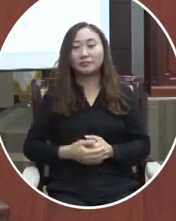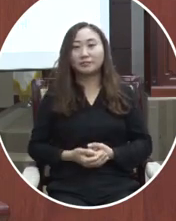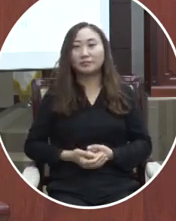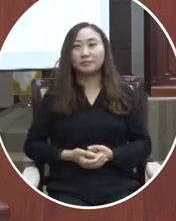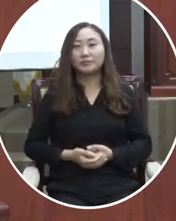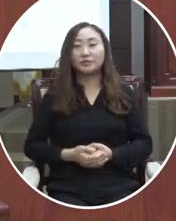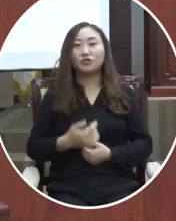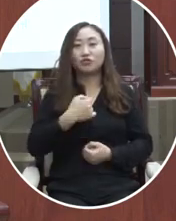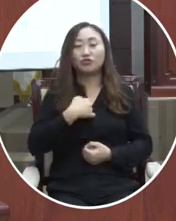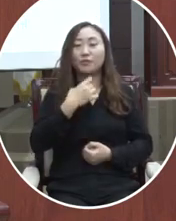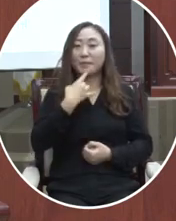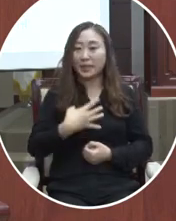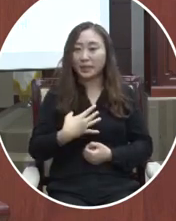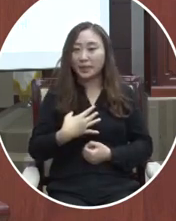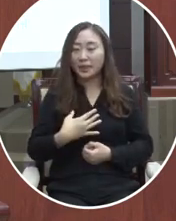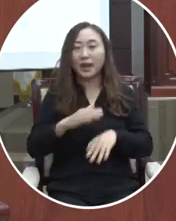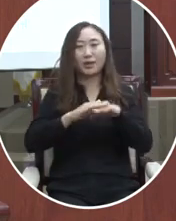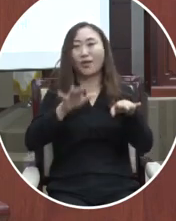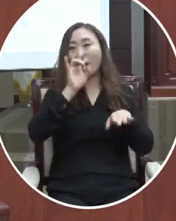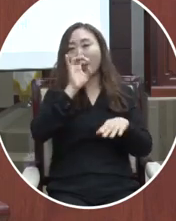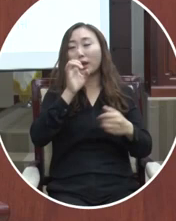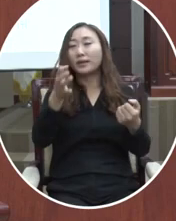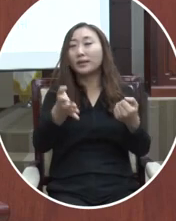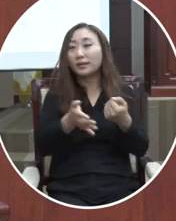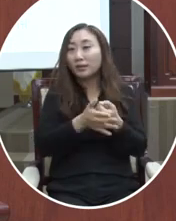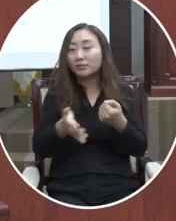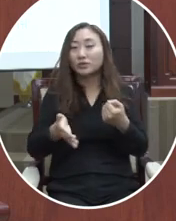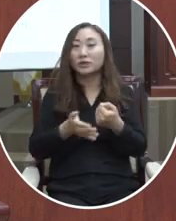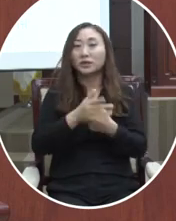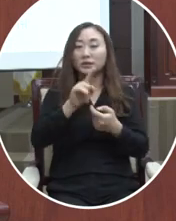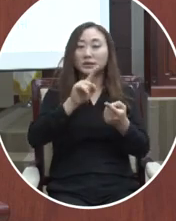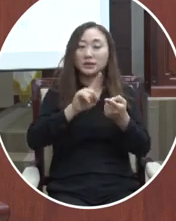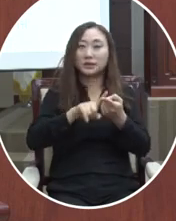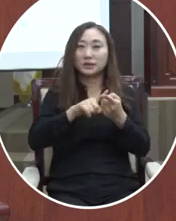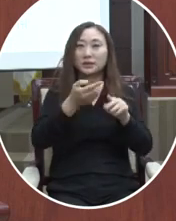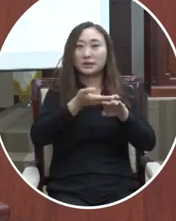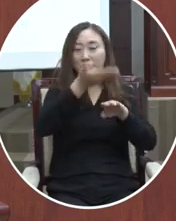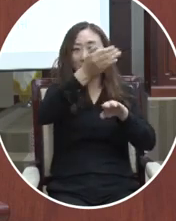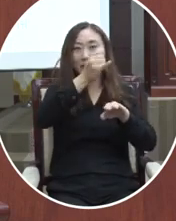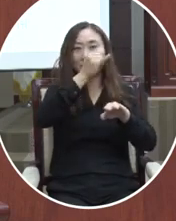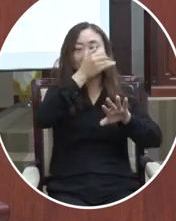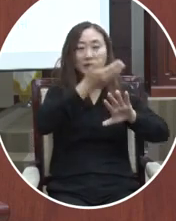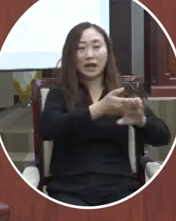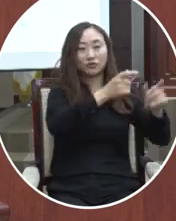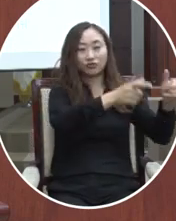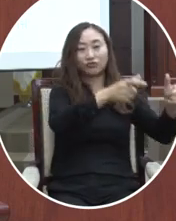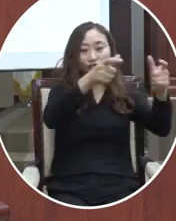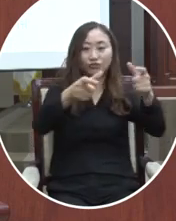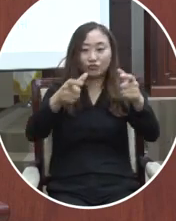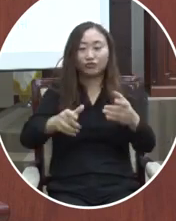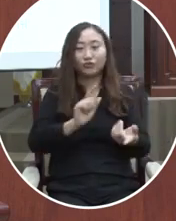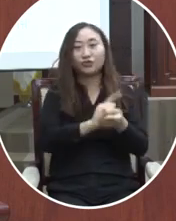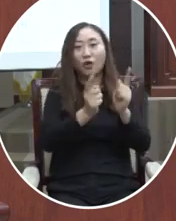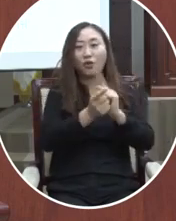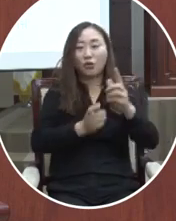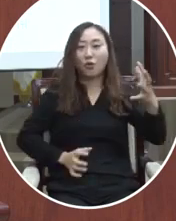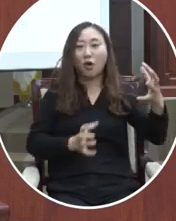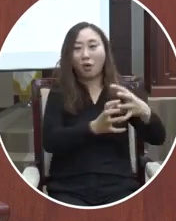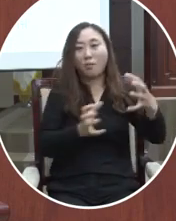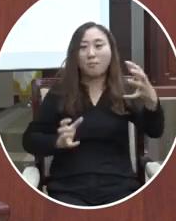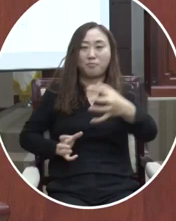지하는 우리 구 단독으로 풀기 어려운 만큼 지상 구간을 공유하는 지자체 간의 유기적이고 긴밀한